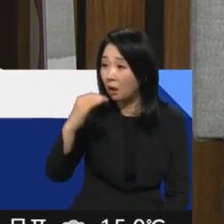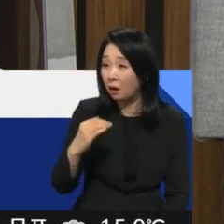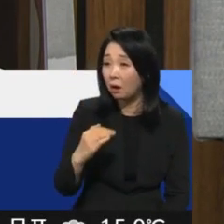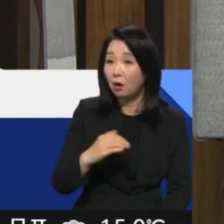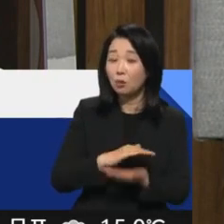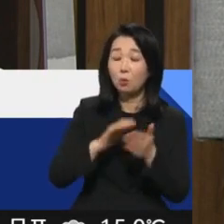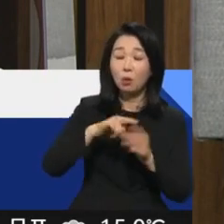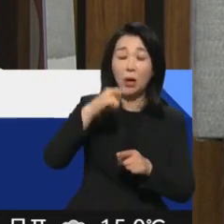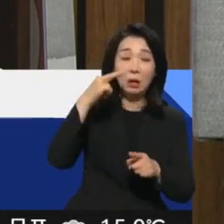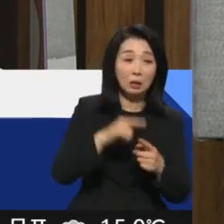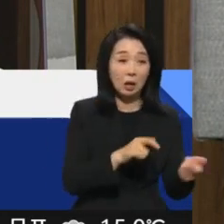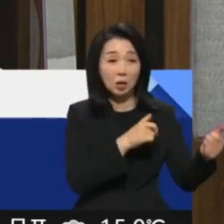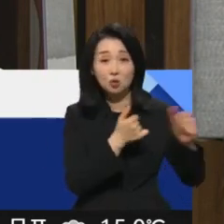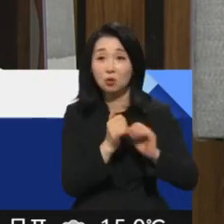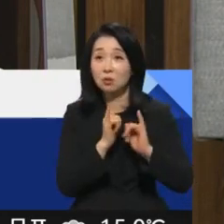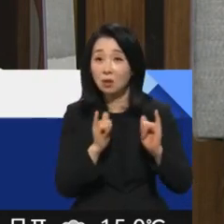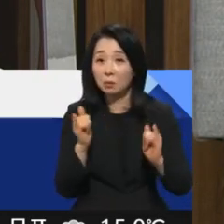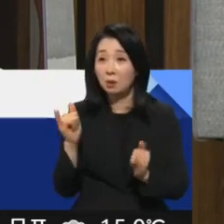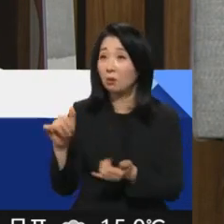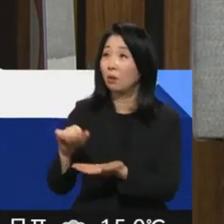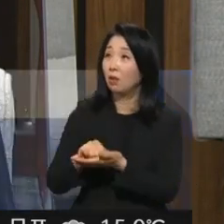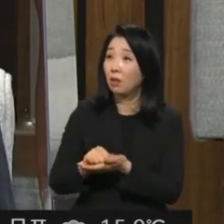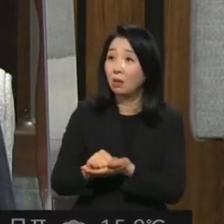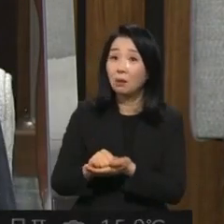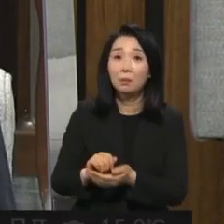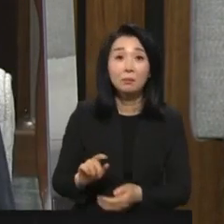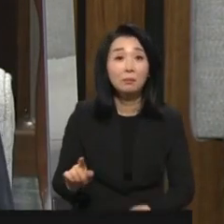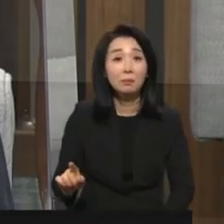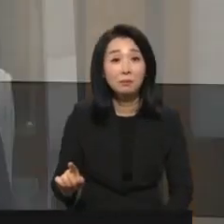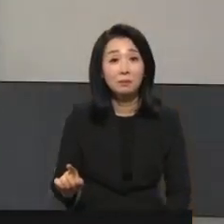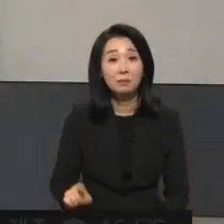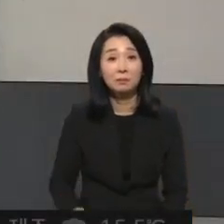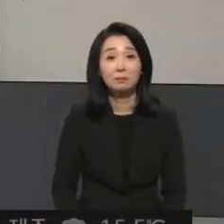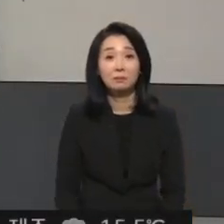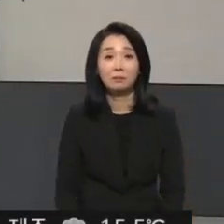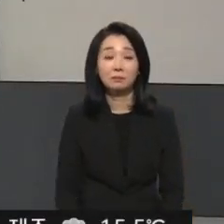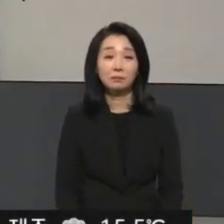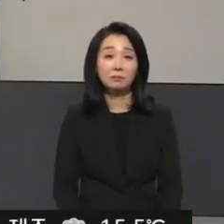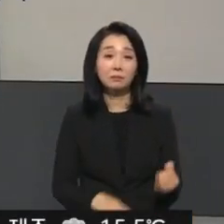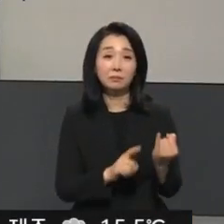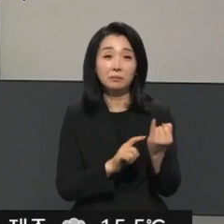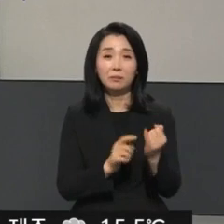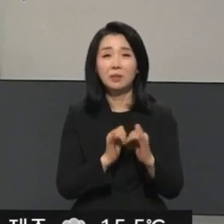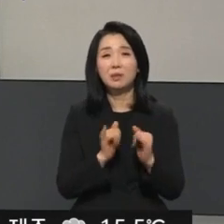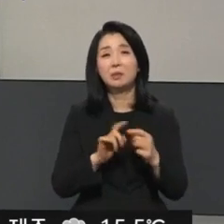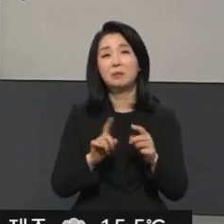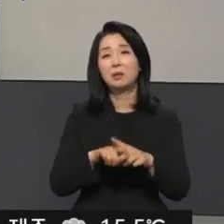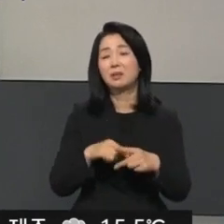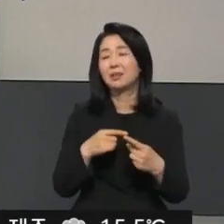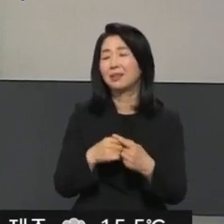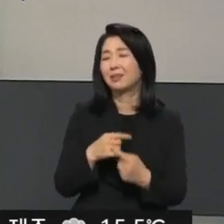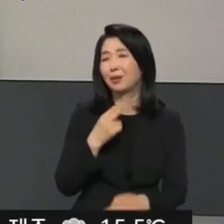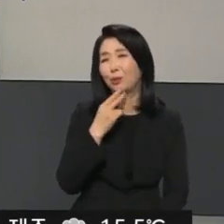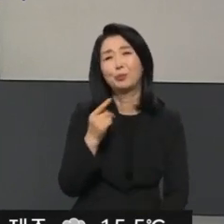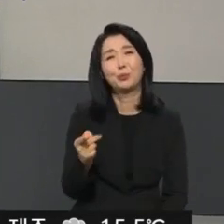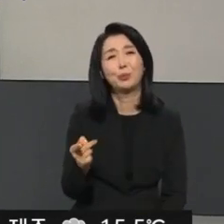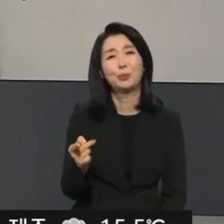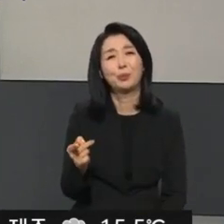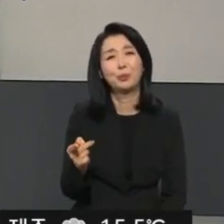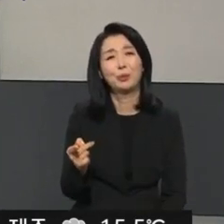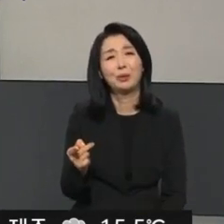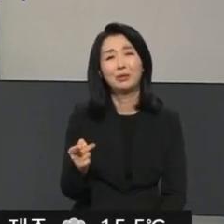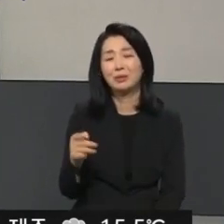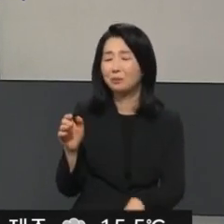놀러갔다가 죽은 사람들이다라고 받아들였습니다 네 김씨는 인간에 대한 이해가 조금도 없고 아직까지